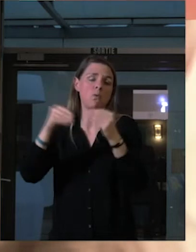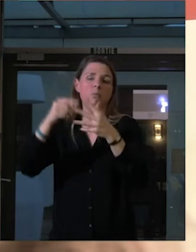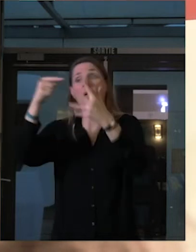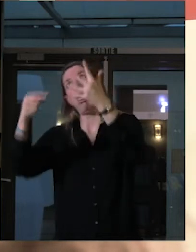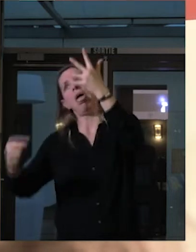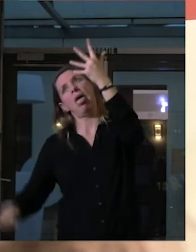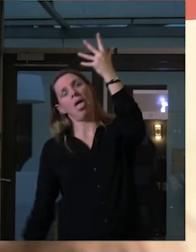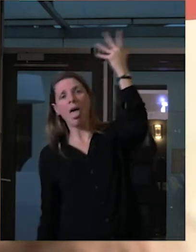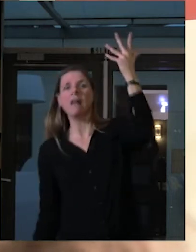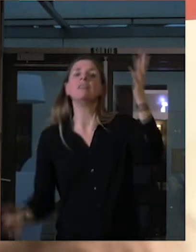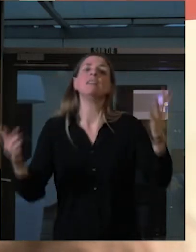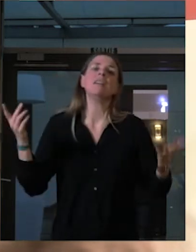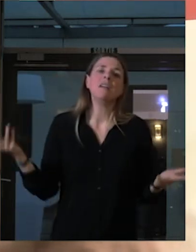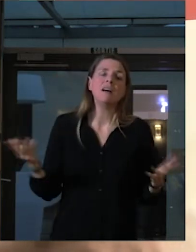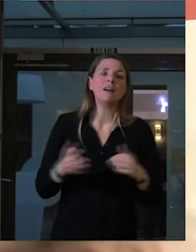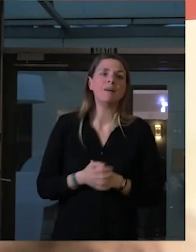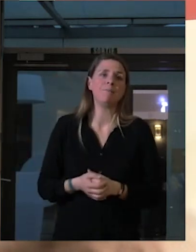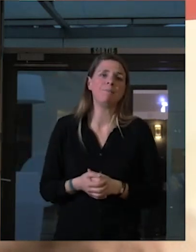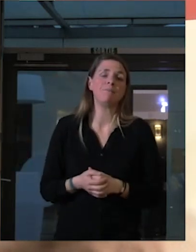vecteur d'expression qu'on connaît tous,